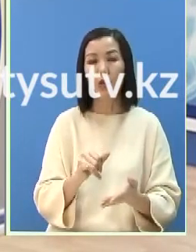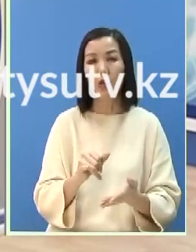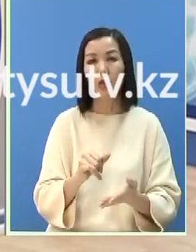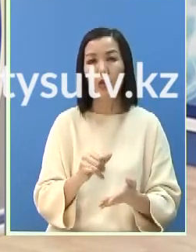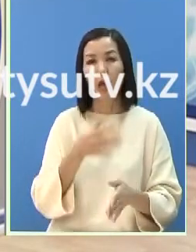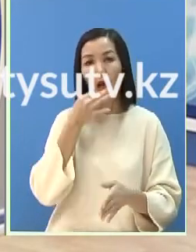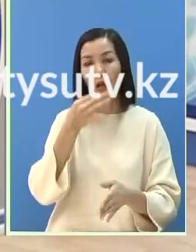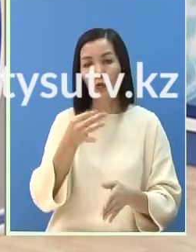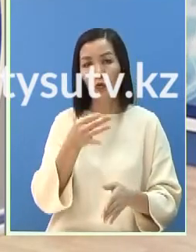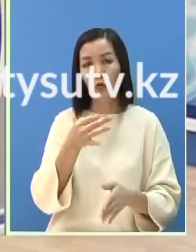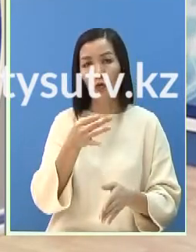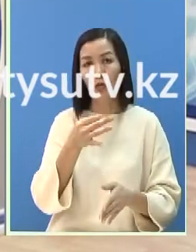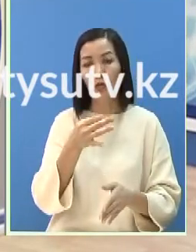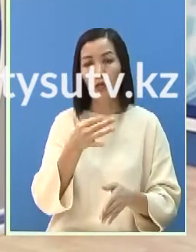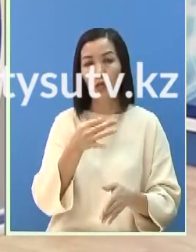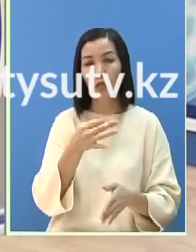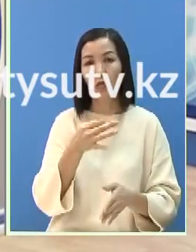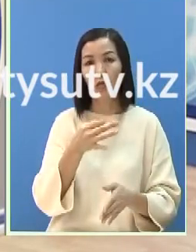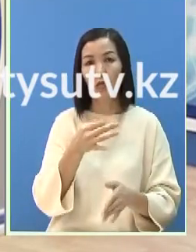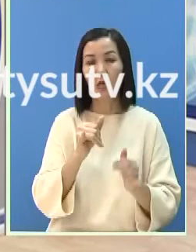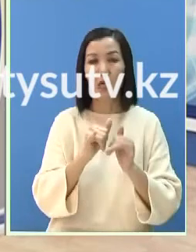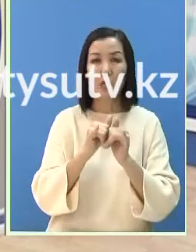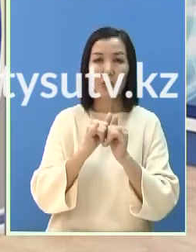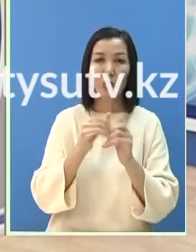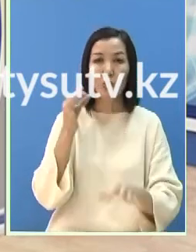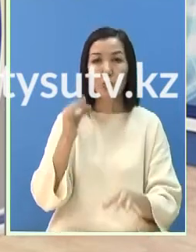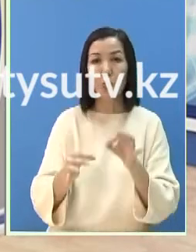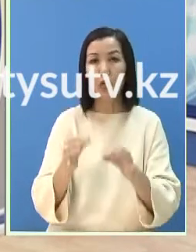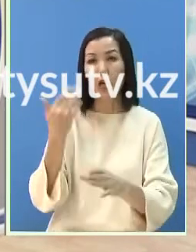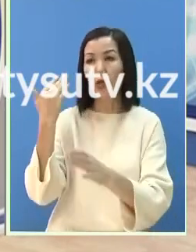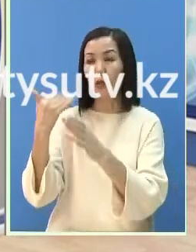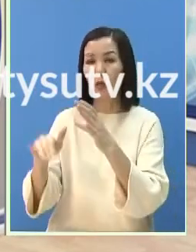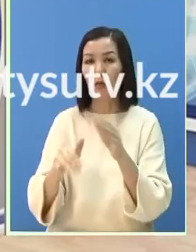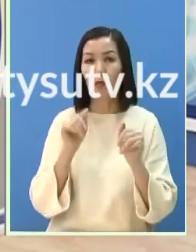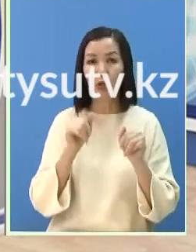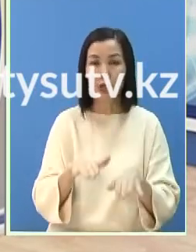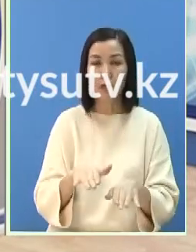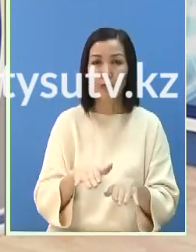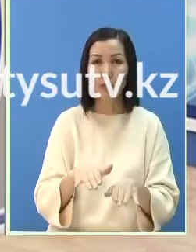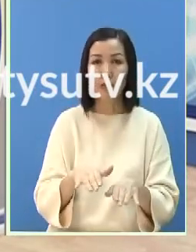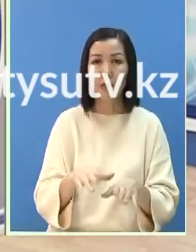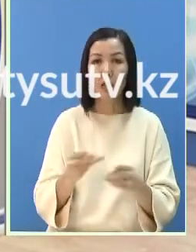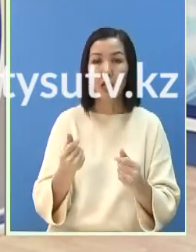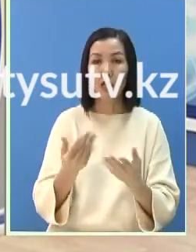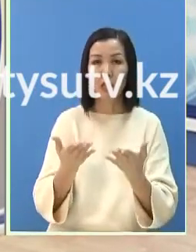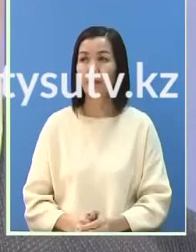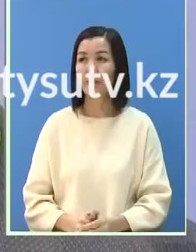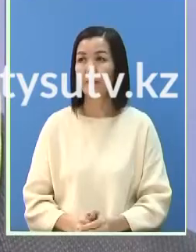дамудың отчетының негізінде сол кісіні сотқа беріп, соттың шешімімен жаңағы берілген қаражат қайтарылатын